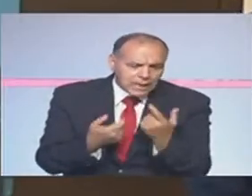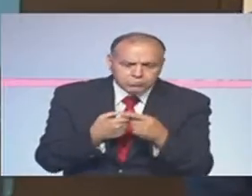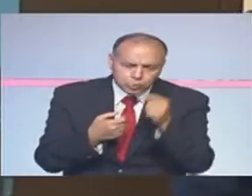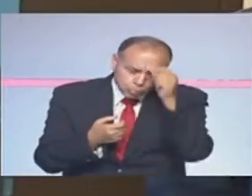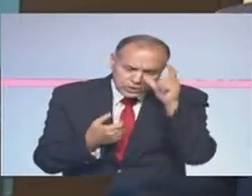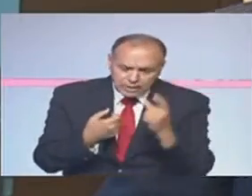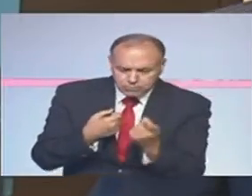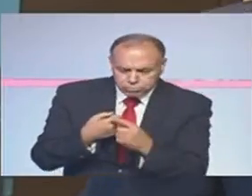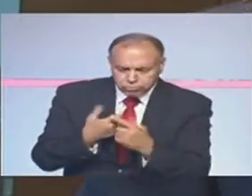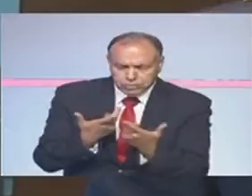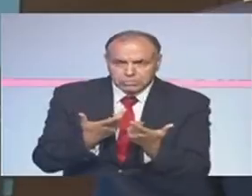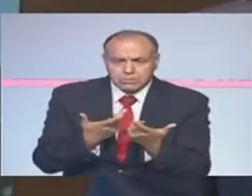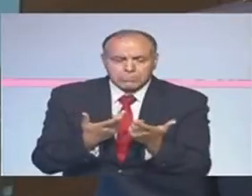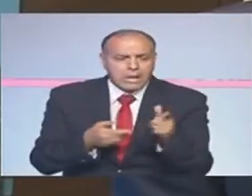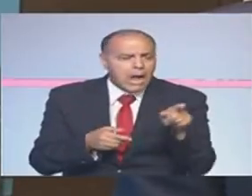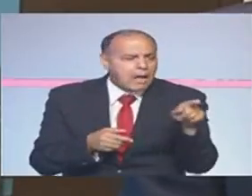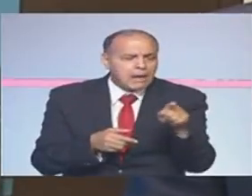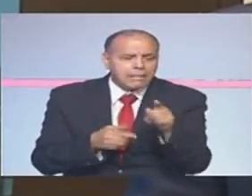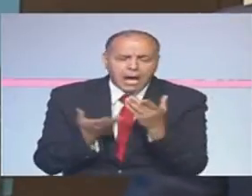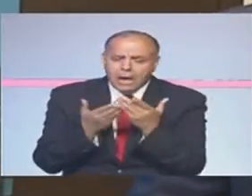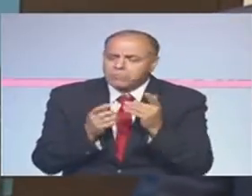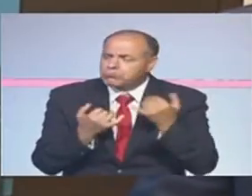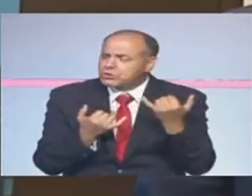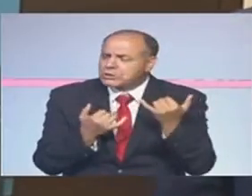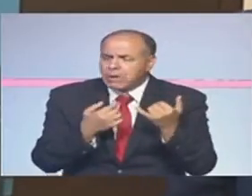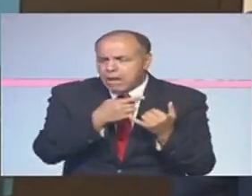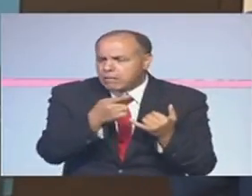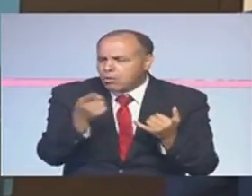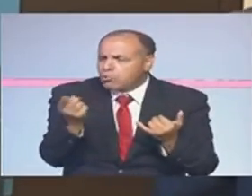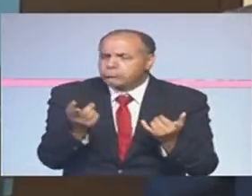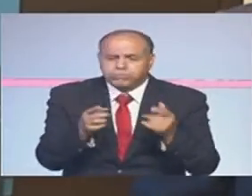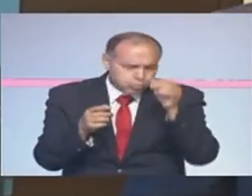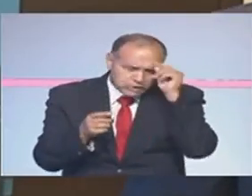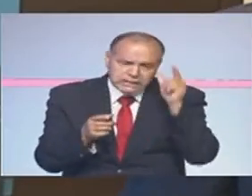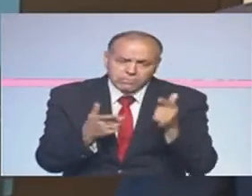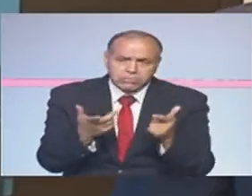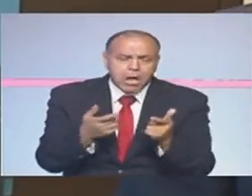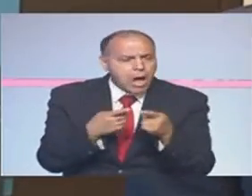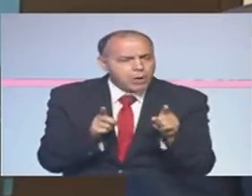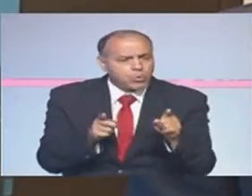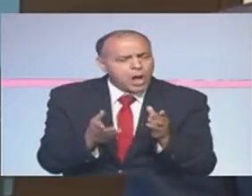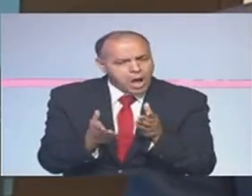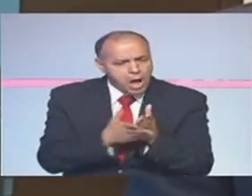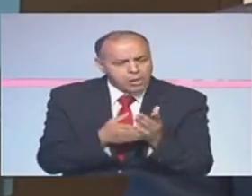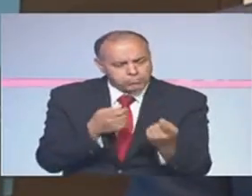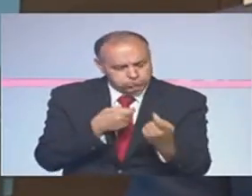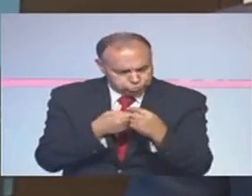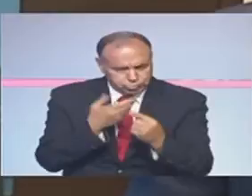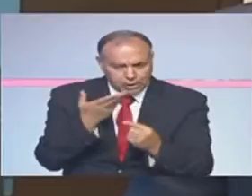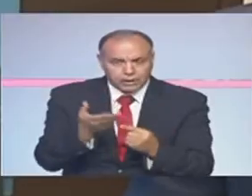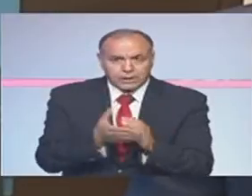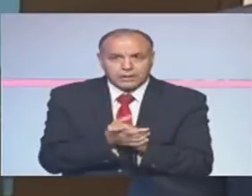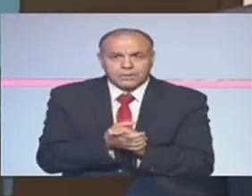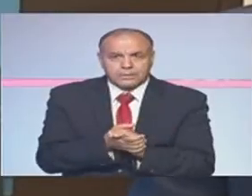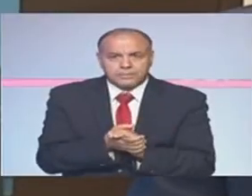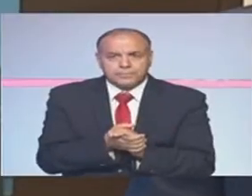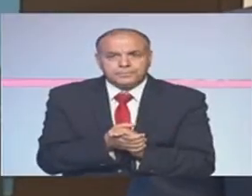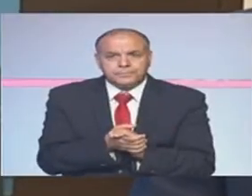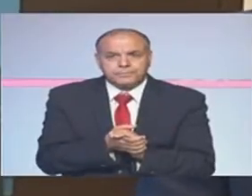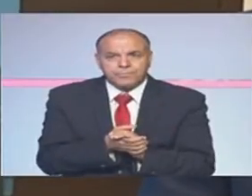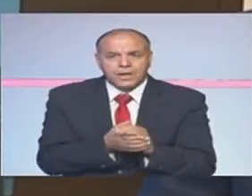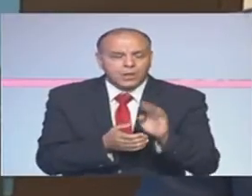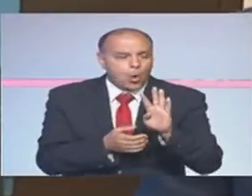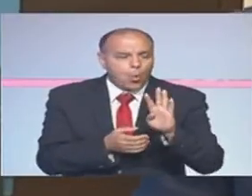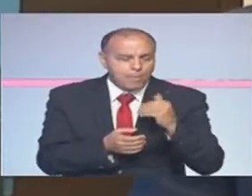الجهات الجمهوريه مش بشرط يكون تلميذ عنده التلميذ من اي بقعه عنده الحق يدخل على ال بالمعرفه